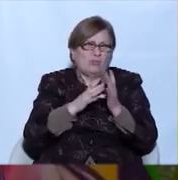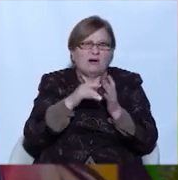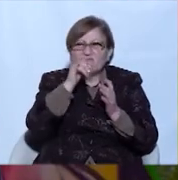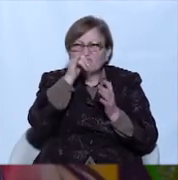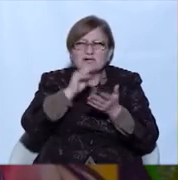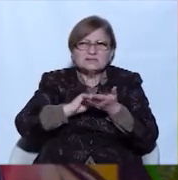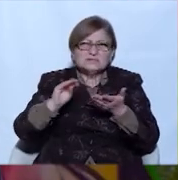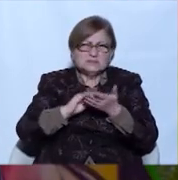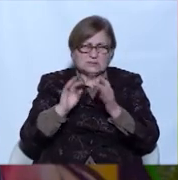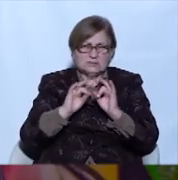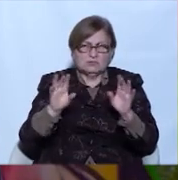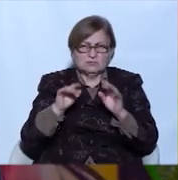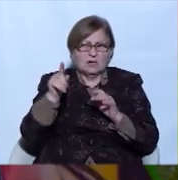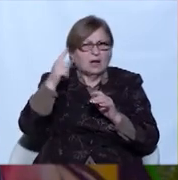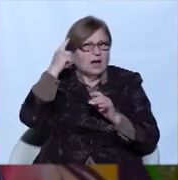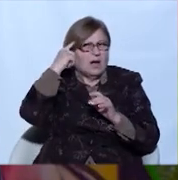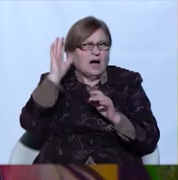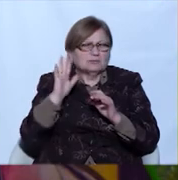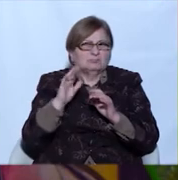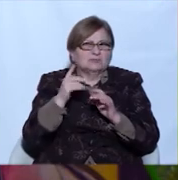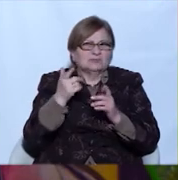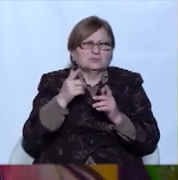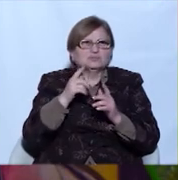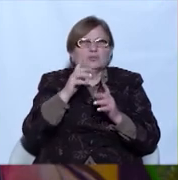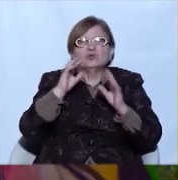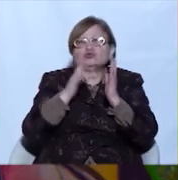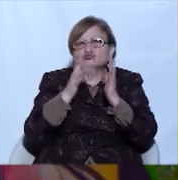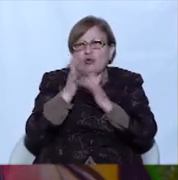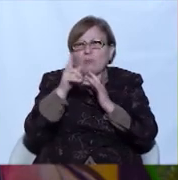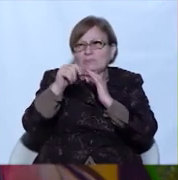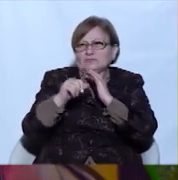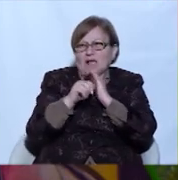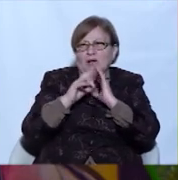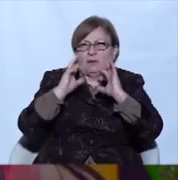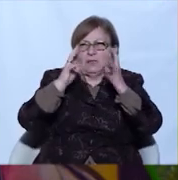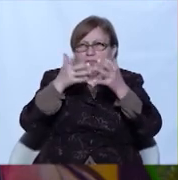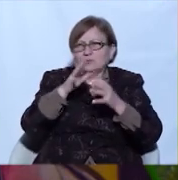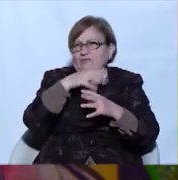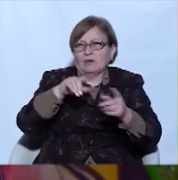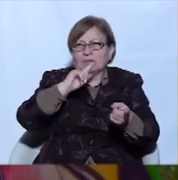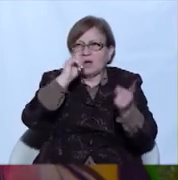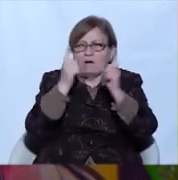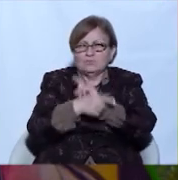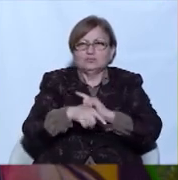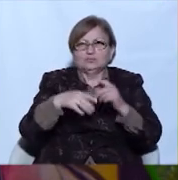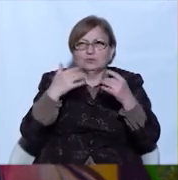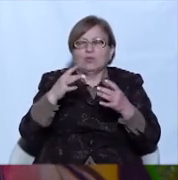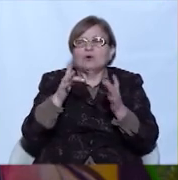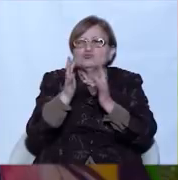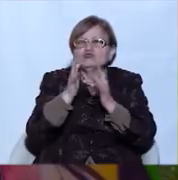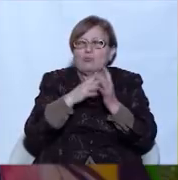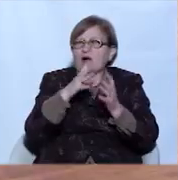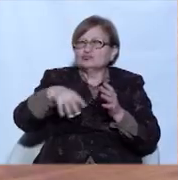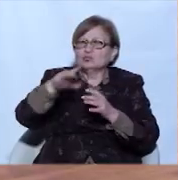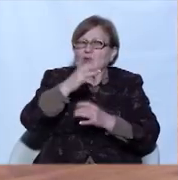არ შეერა რომ შობამ გამოასწორა კაცობრიობა, რომ შობის დღესასწაული უნდა